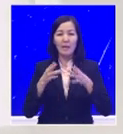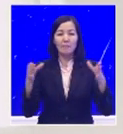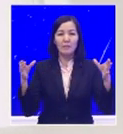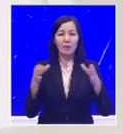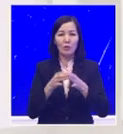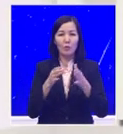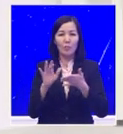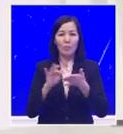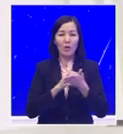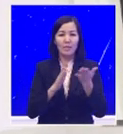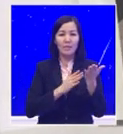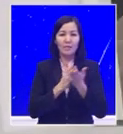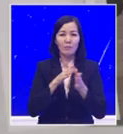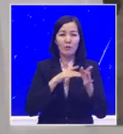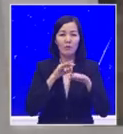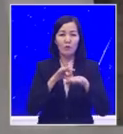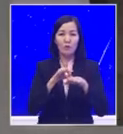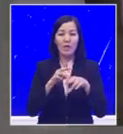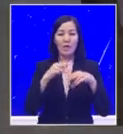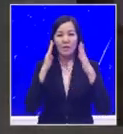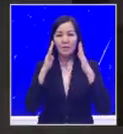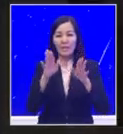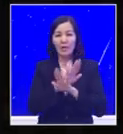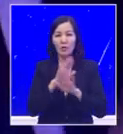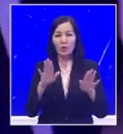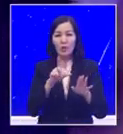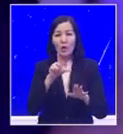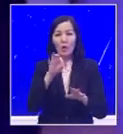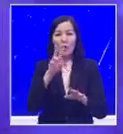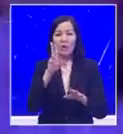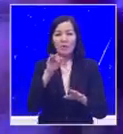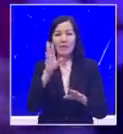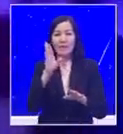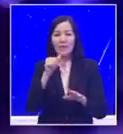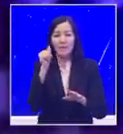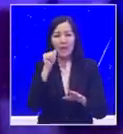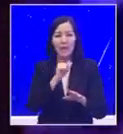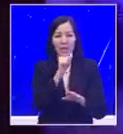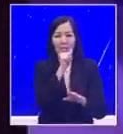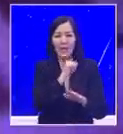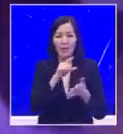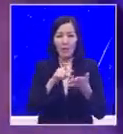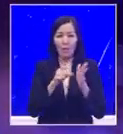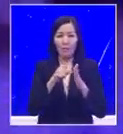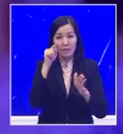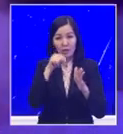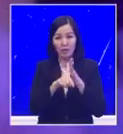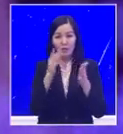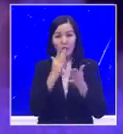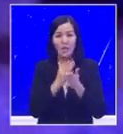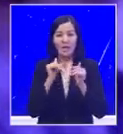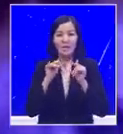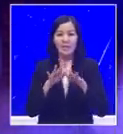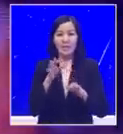мүшелері бухгалтерлік қызметтерді жүргізу үшін назарға түспейтін хостел ретінде офистарына орналасқан. Қазір осы іске